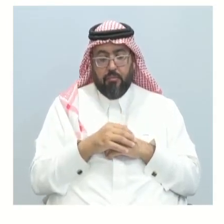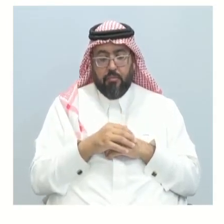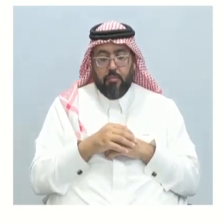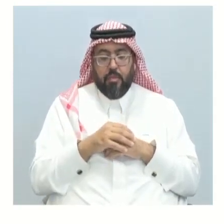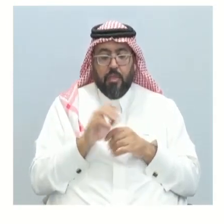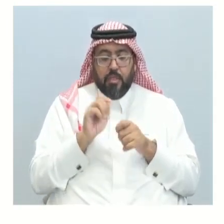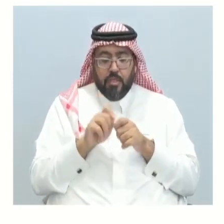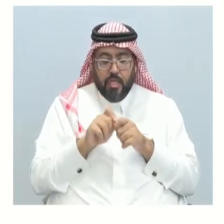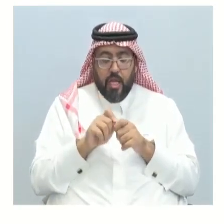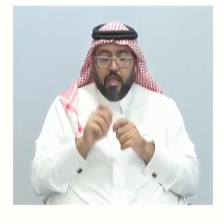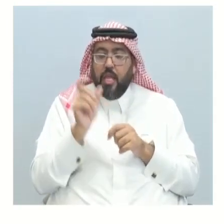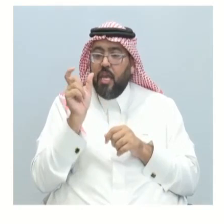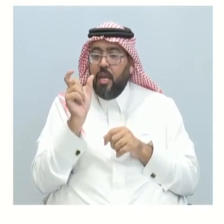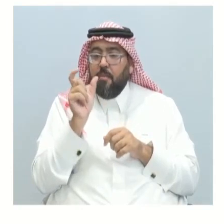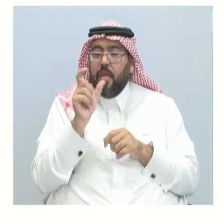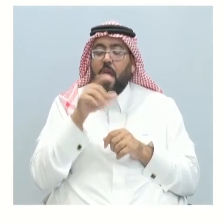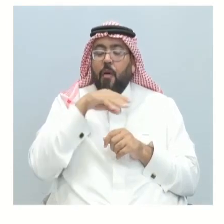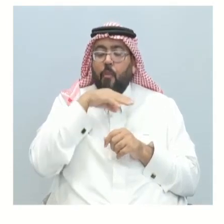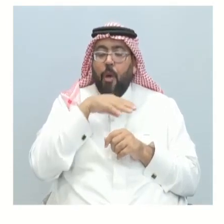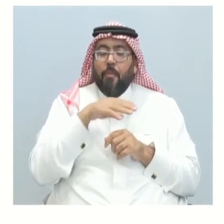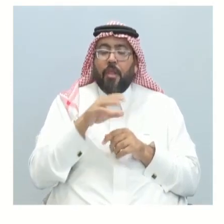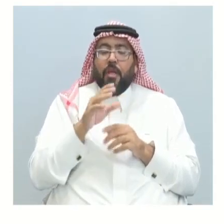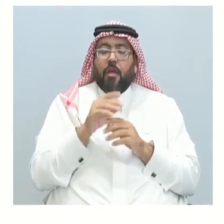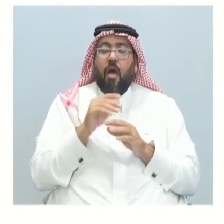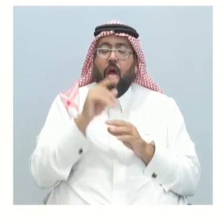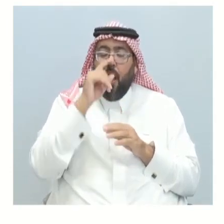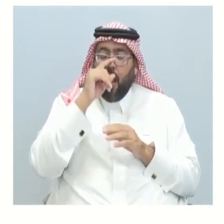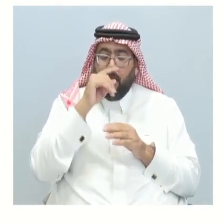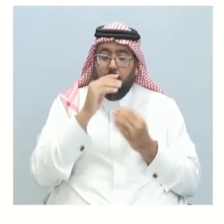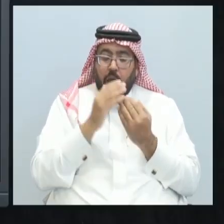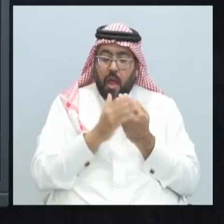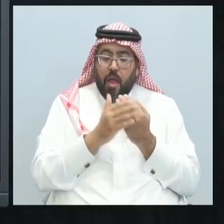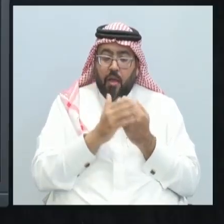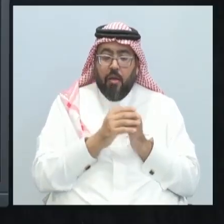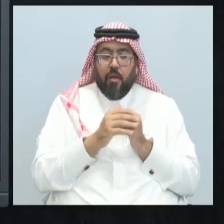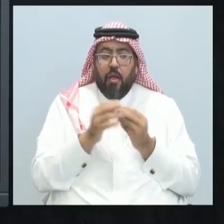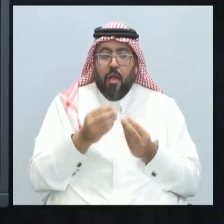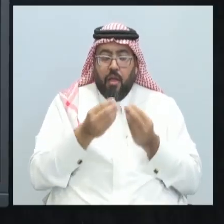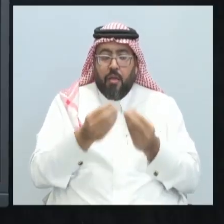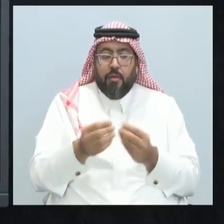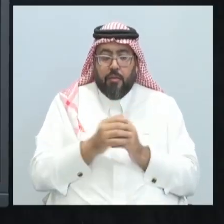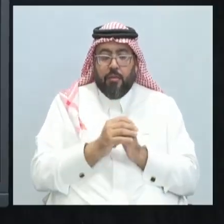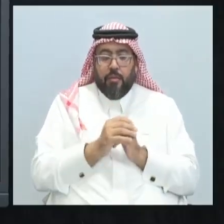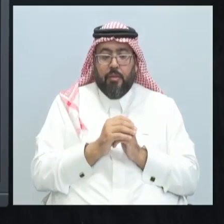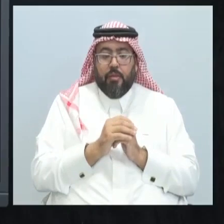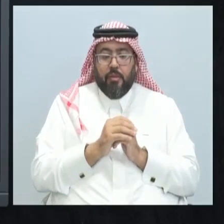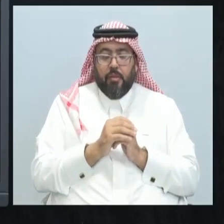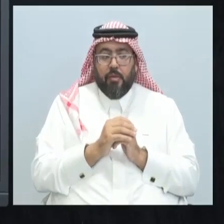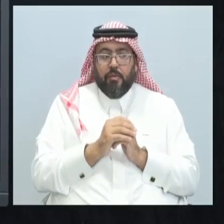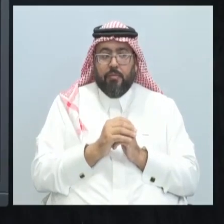الوصيه النبي صلى الله عليه وسلم بان نحسن اليهم ونقدم لهم الخير